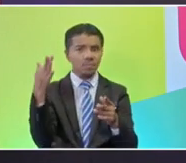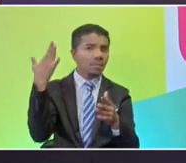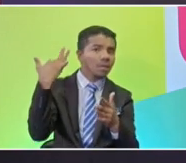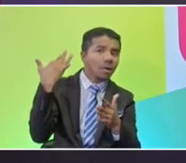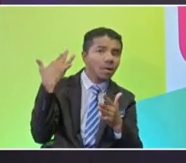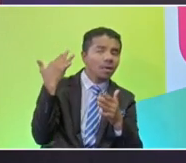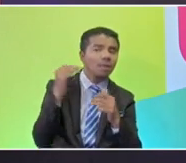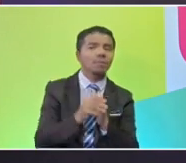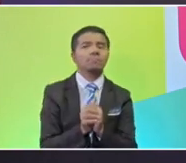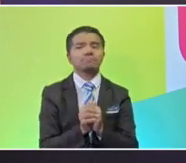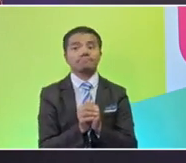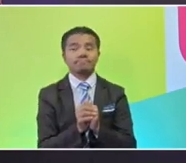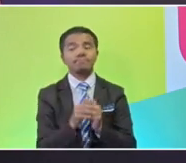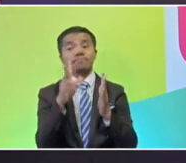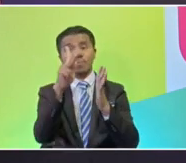satu